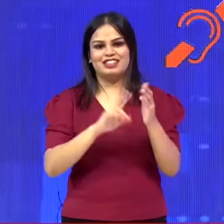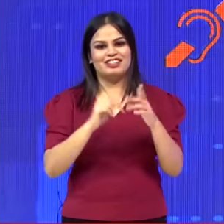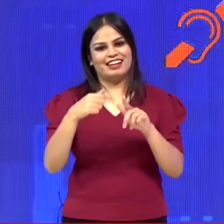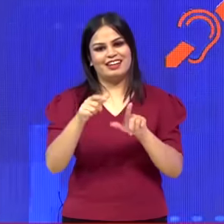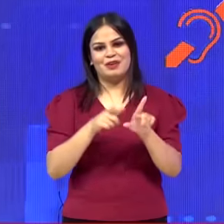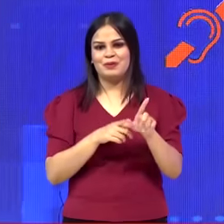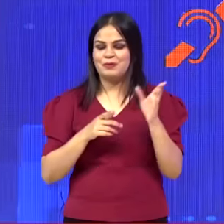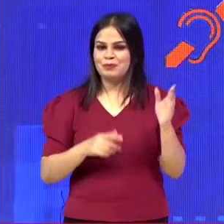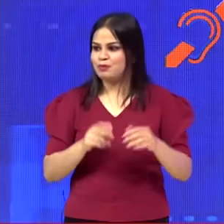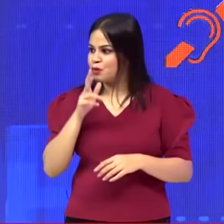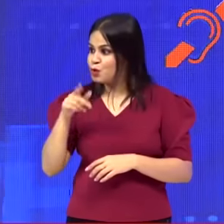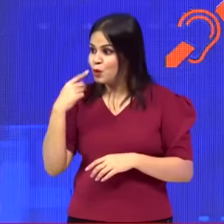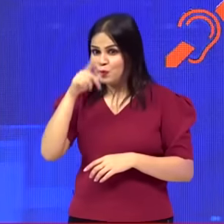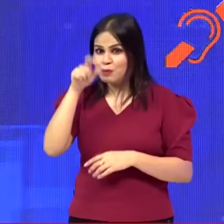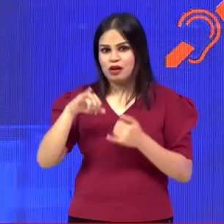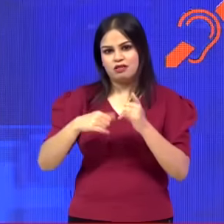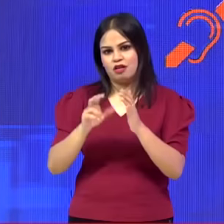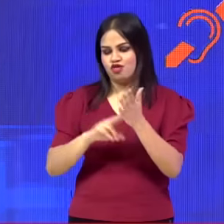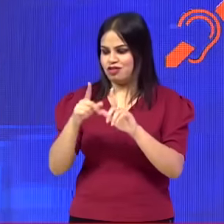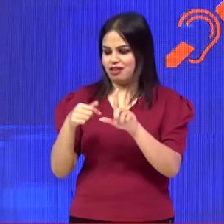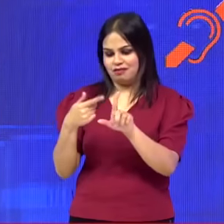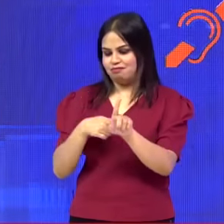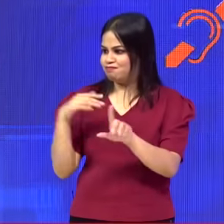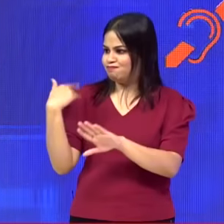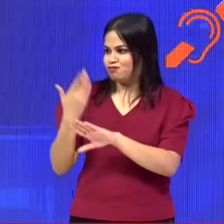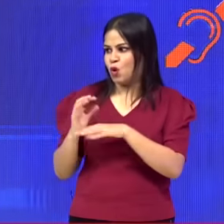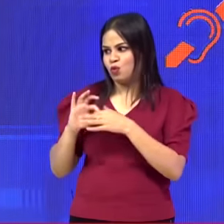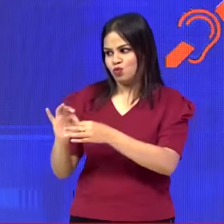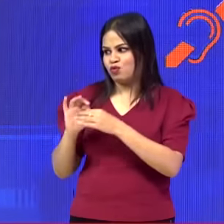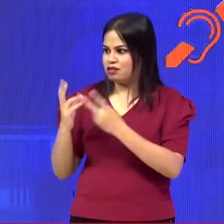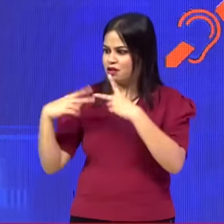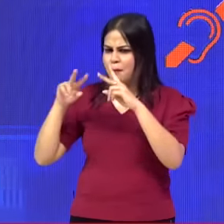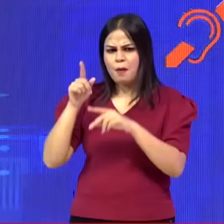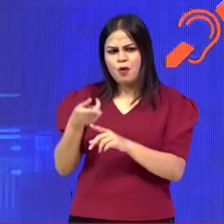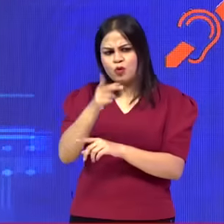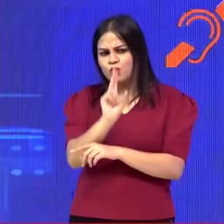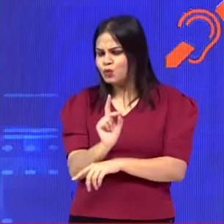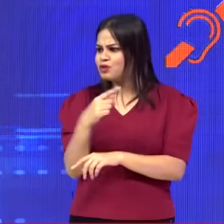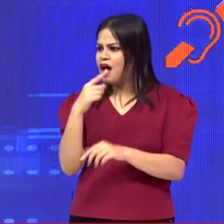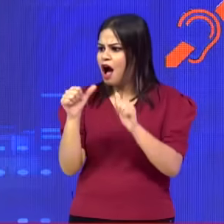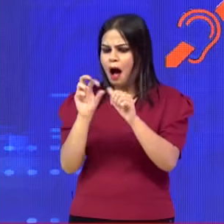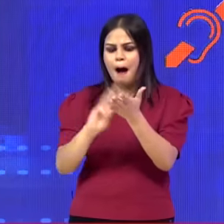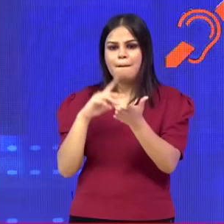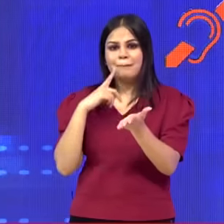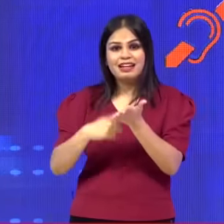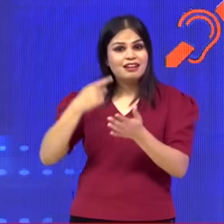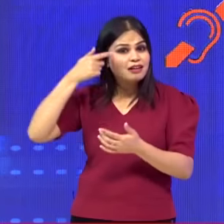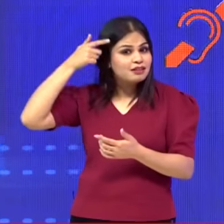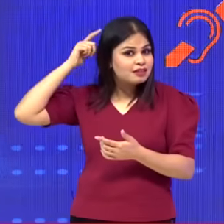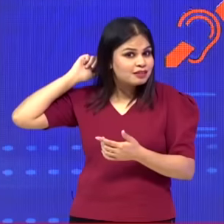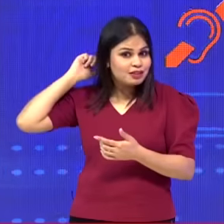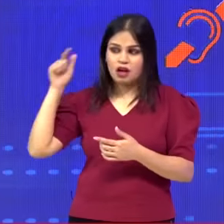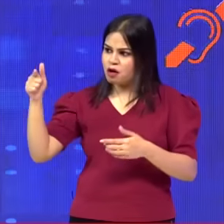संजू से तो बहुत आपकी दोस्ती रही है। आमिर खान का भी मैंने किस्सा सुना, न्यूयॉर्क में आप और आमिर